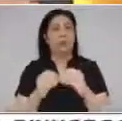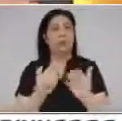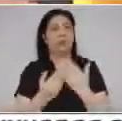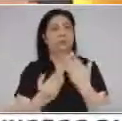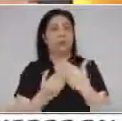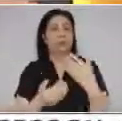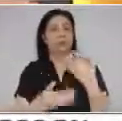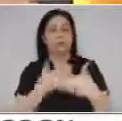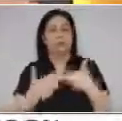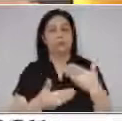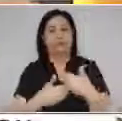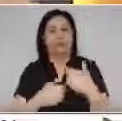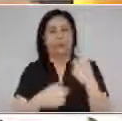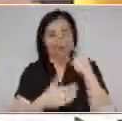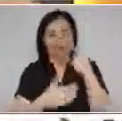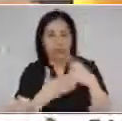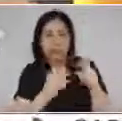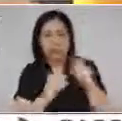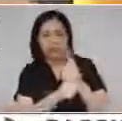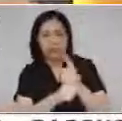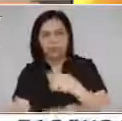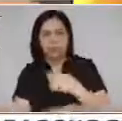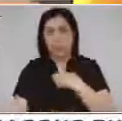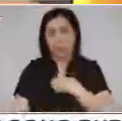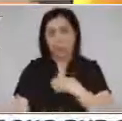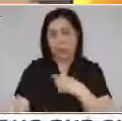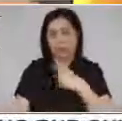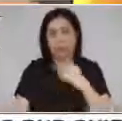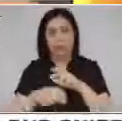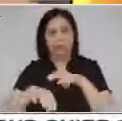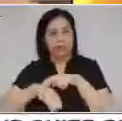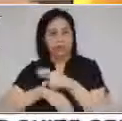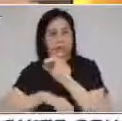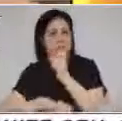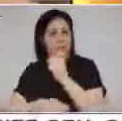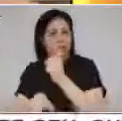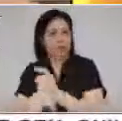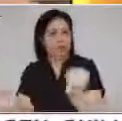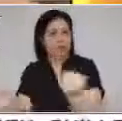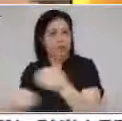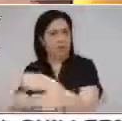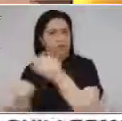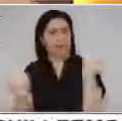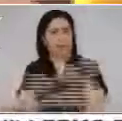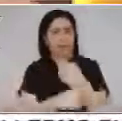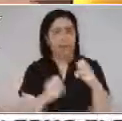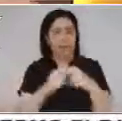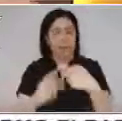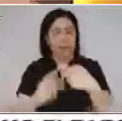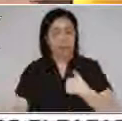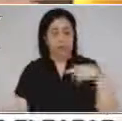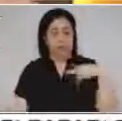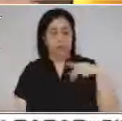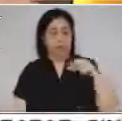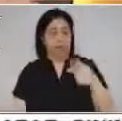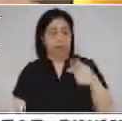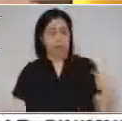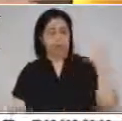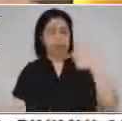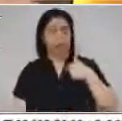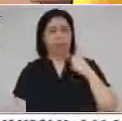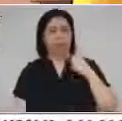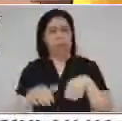sa ulat yung dami ng mga naliligo. Ako, dyan po sa Ciudad... Gubat sa Ciudad. Resort sa